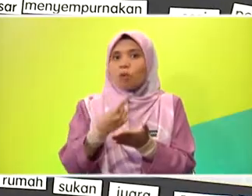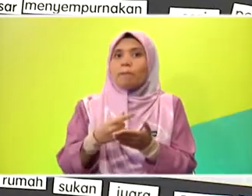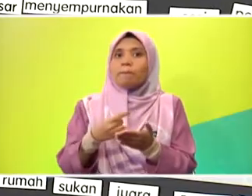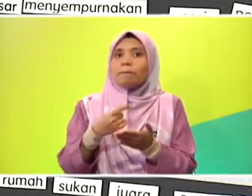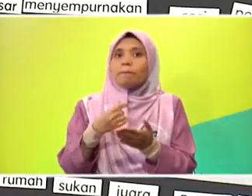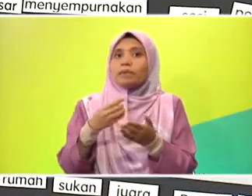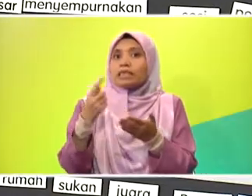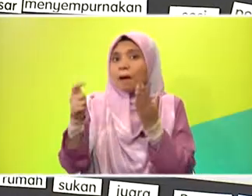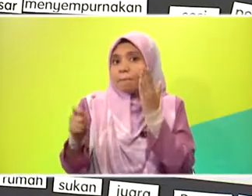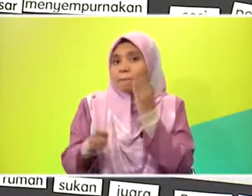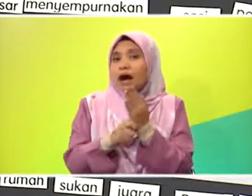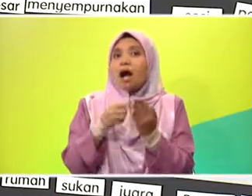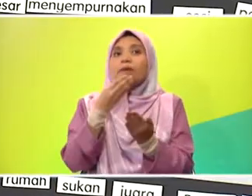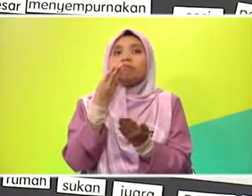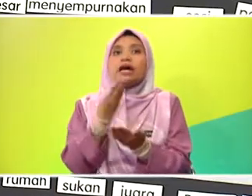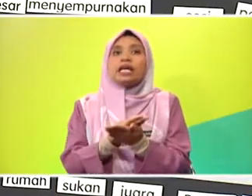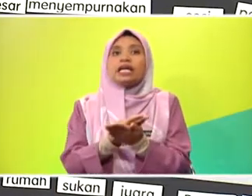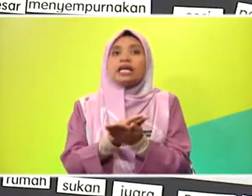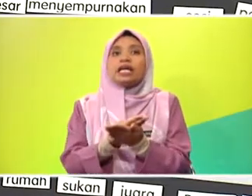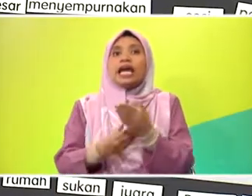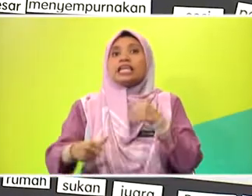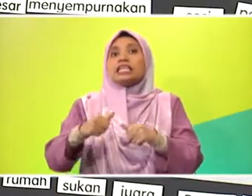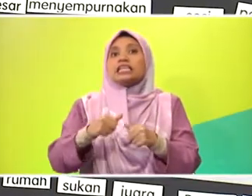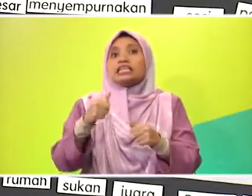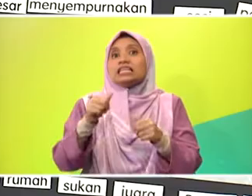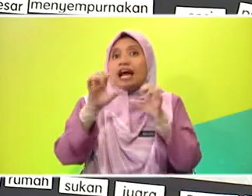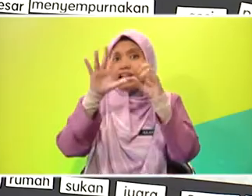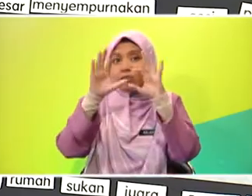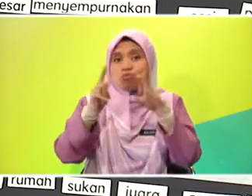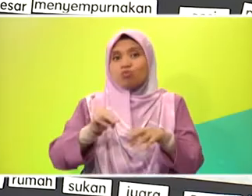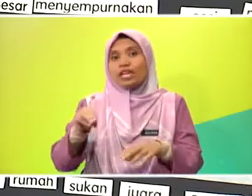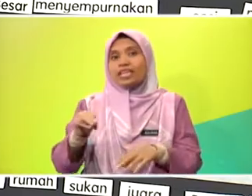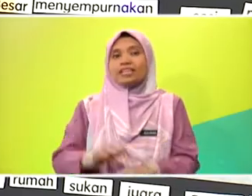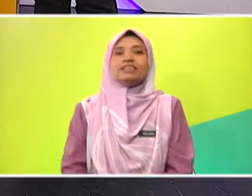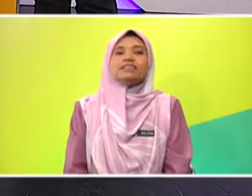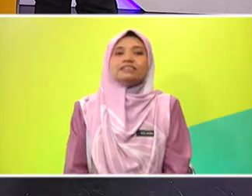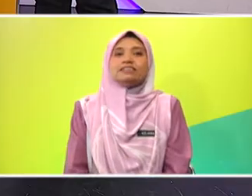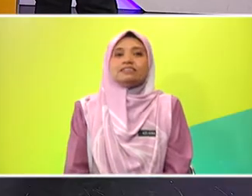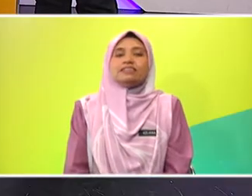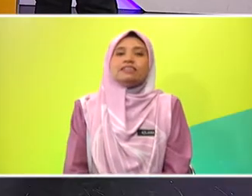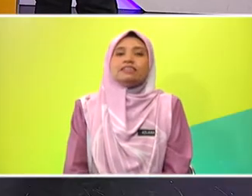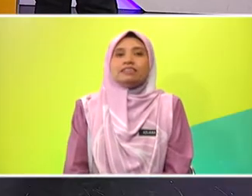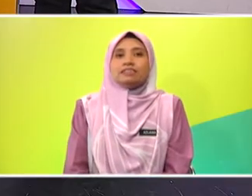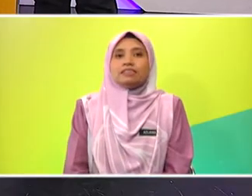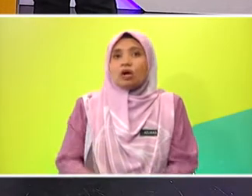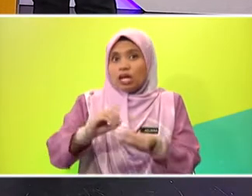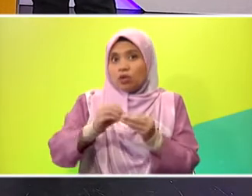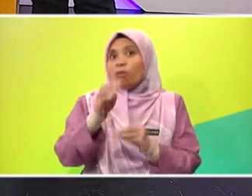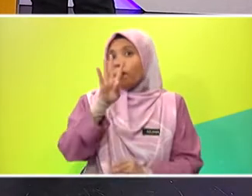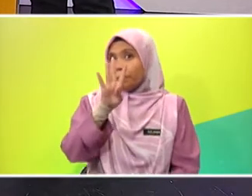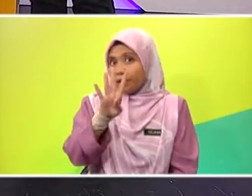much sampai udah tak Savana jawab kisah yang kesini ya keempat